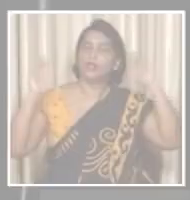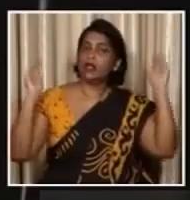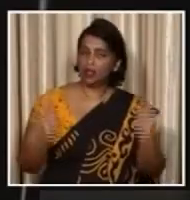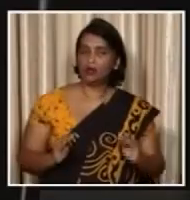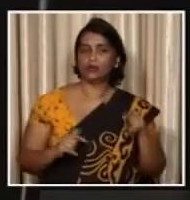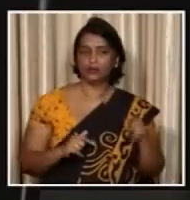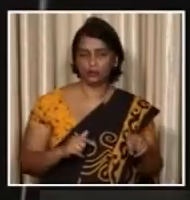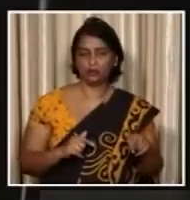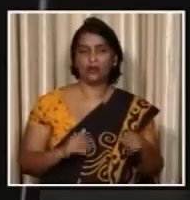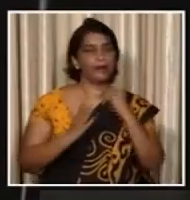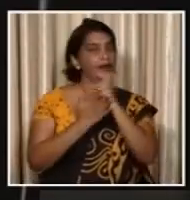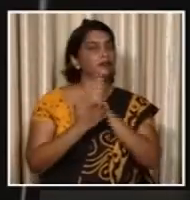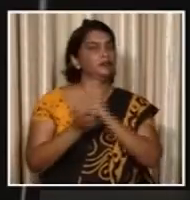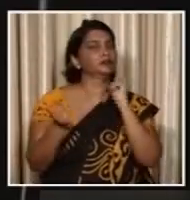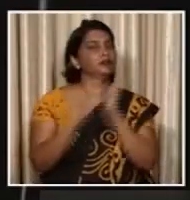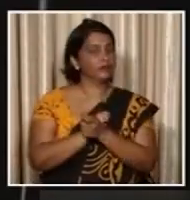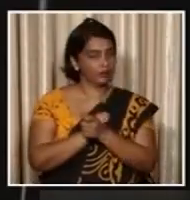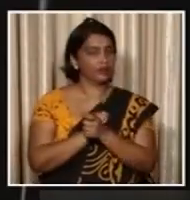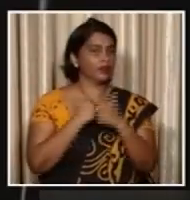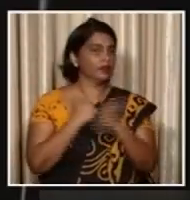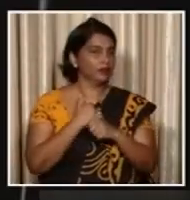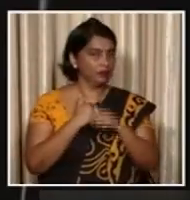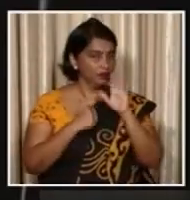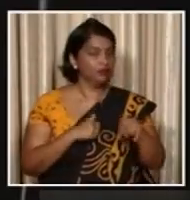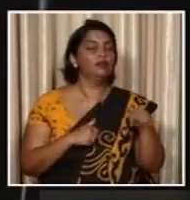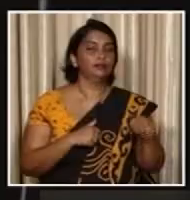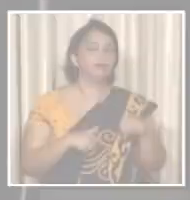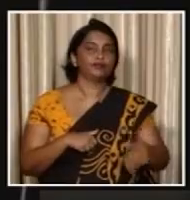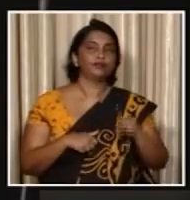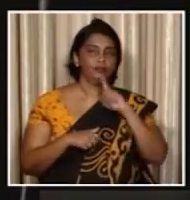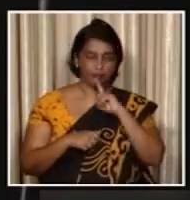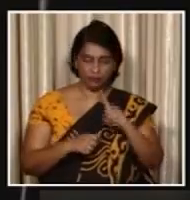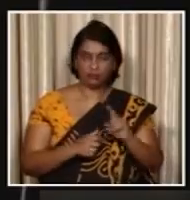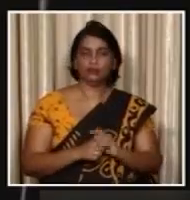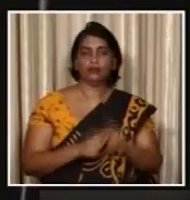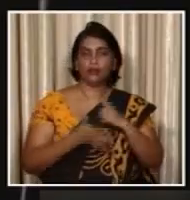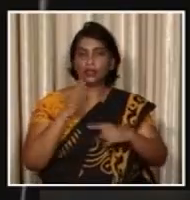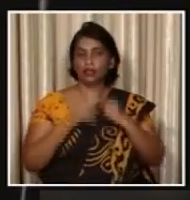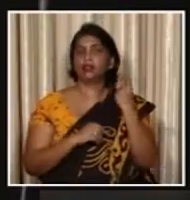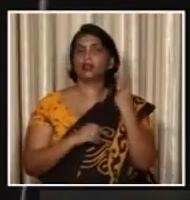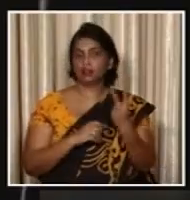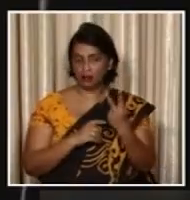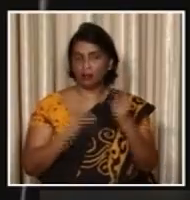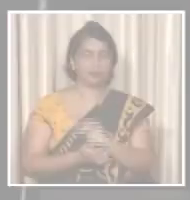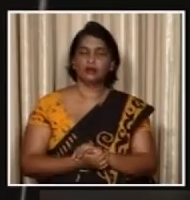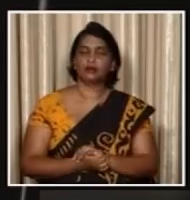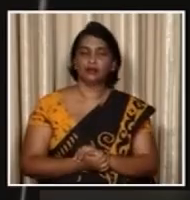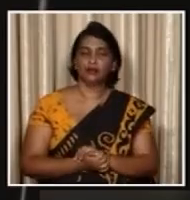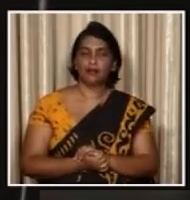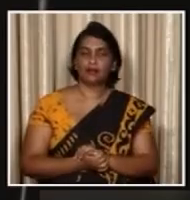මේ ව්‍යවස්ථා සංශෝධනය තුල සකස් කරලා තියෙනවායි කියන එක මම මෙතෙන්දි සිහිපත් කරනවා. මැතිවරණ දෙකකට සීමා කරලා තියෙනවායි කියන